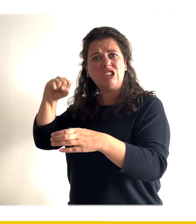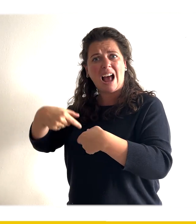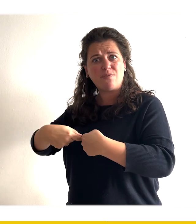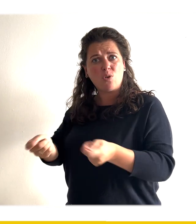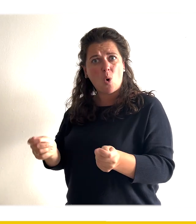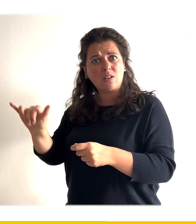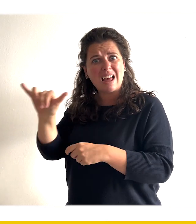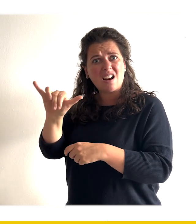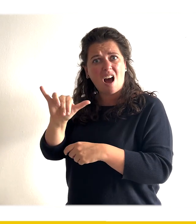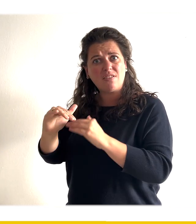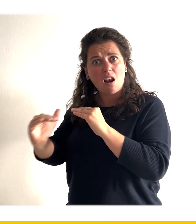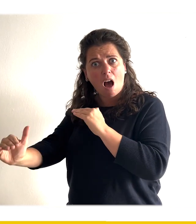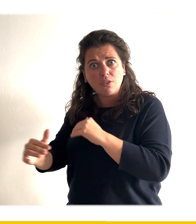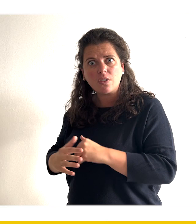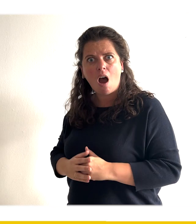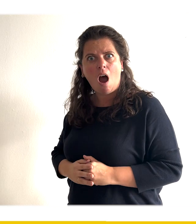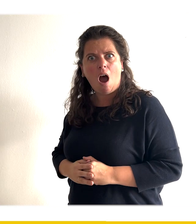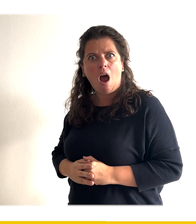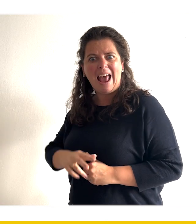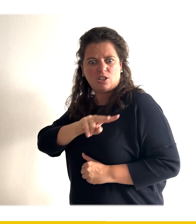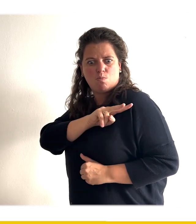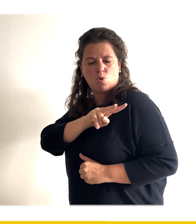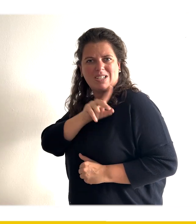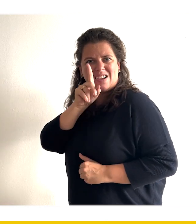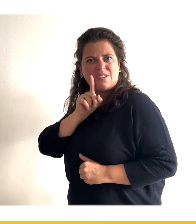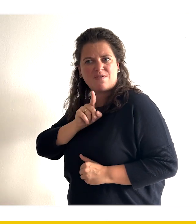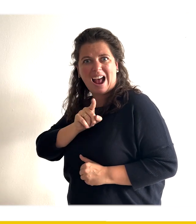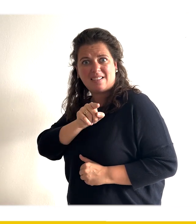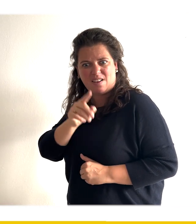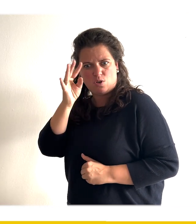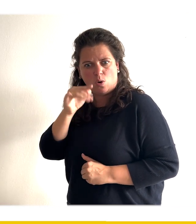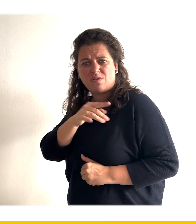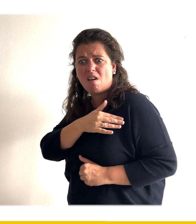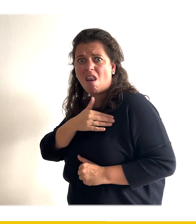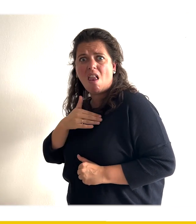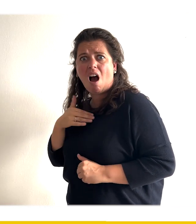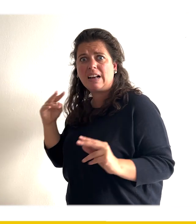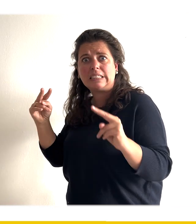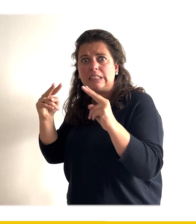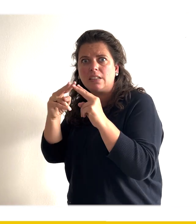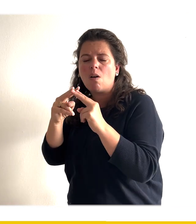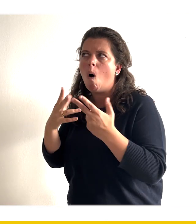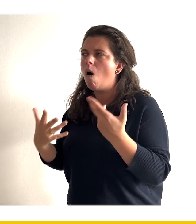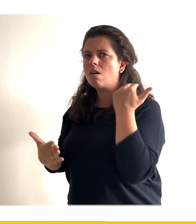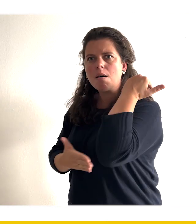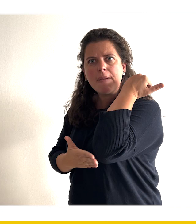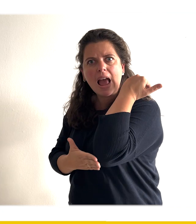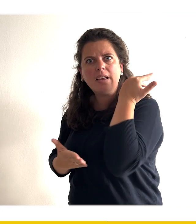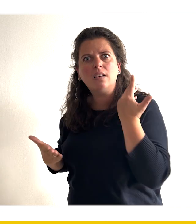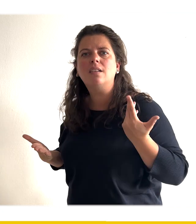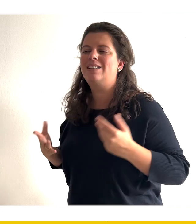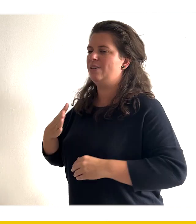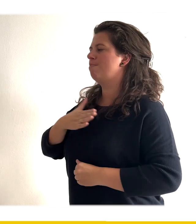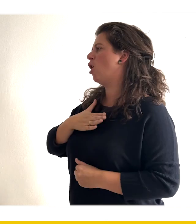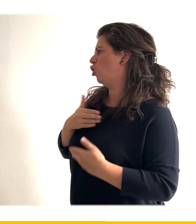broers en zijn vader konden een hele tijd niet zien. Omdat hij dus ergens anders moet wonen en werken. Ja, dat vond ik echt erg voor Jozef. Super gemeen. Maar gelukkig ging het uiteindelijk